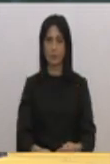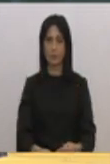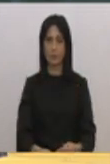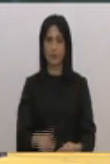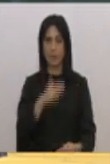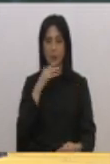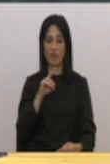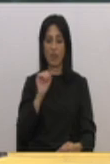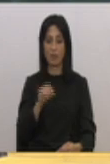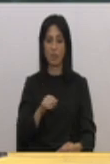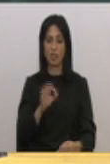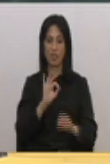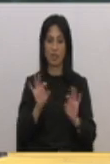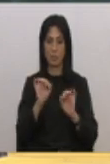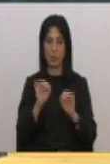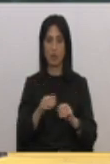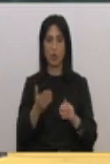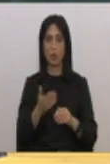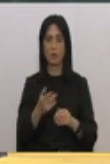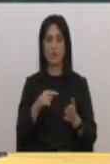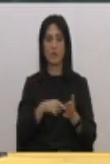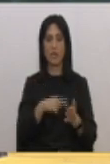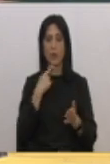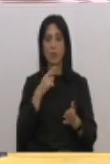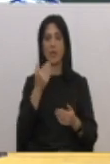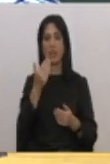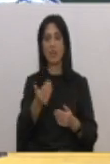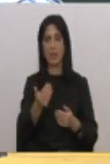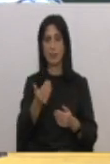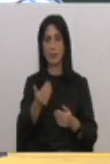Ბევრი რამ შეიძლება კიდევ გითხრათ, რომელიც მიუთითებს იმაზე, რომ თქვენ